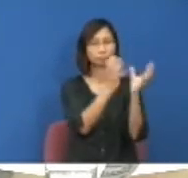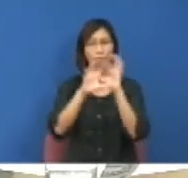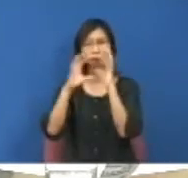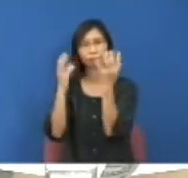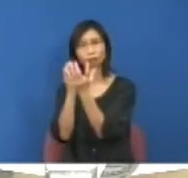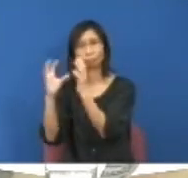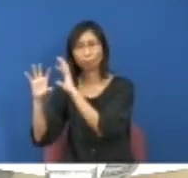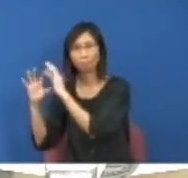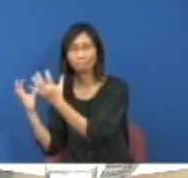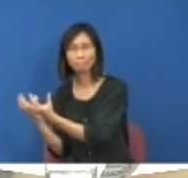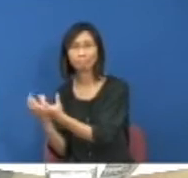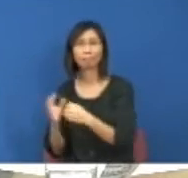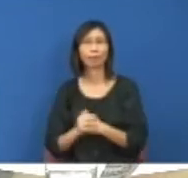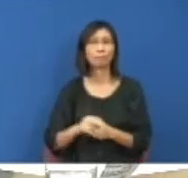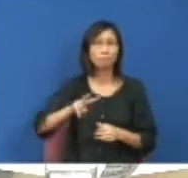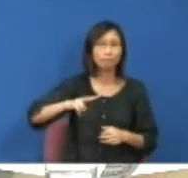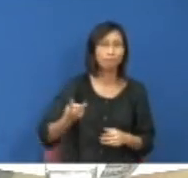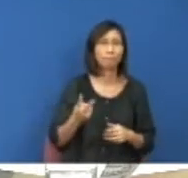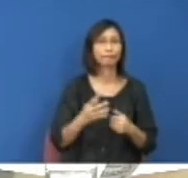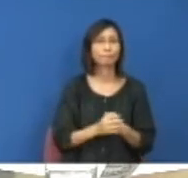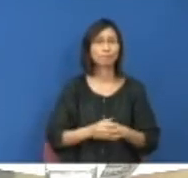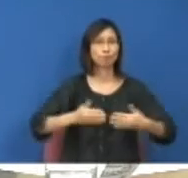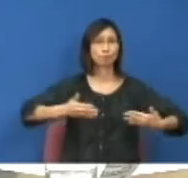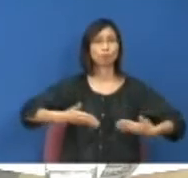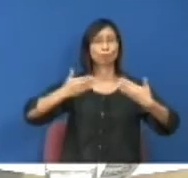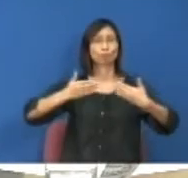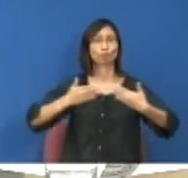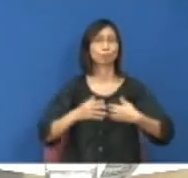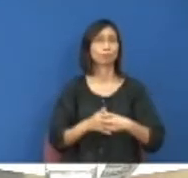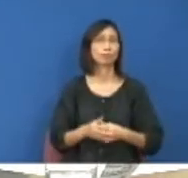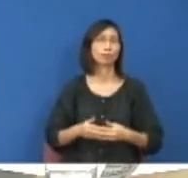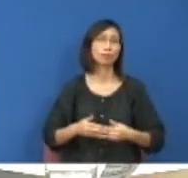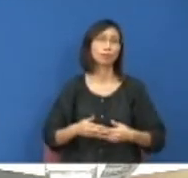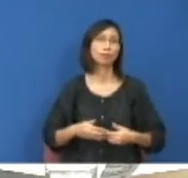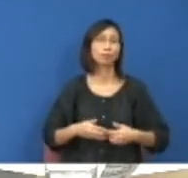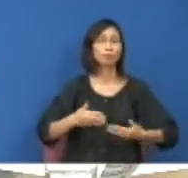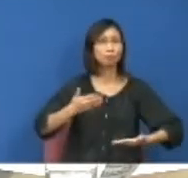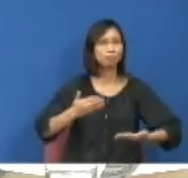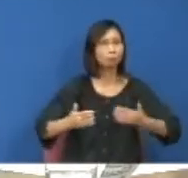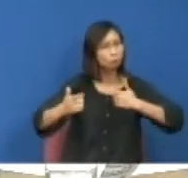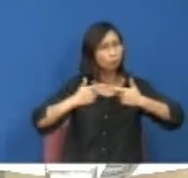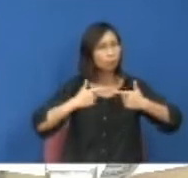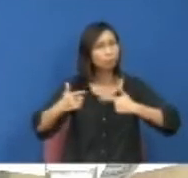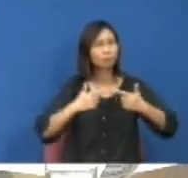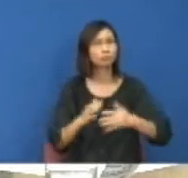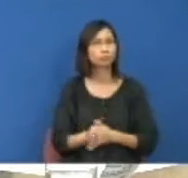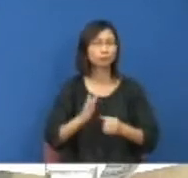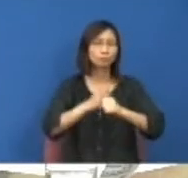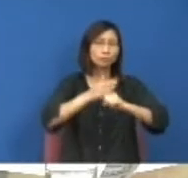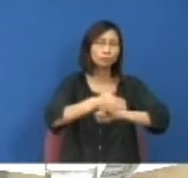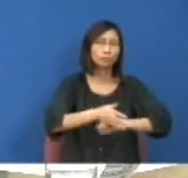嘅經濟利益之間嘅衝突，而變咗一個政治嘅抗衡或者一個社會嘅對抗咧，係